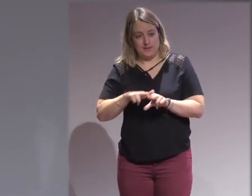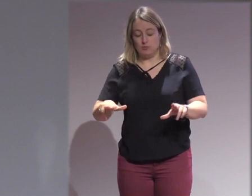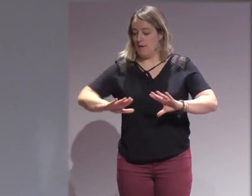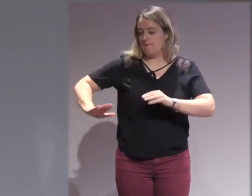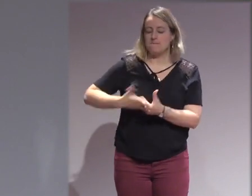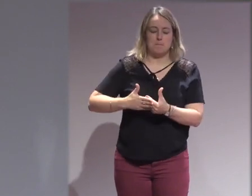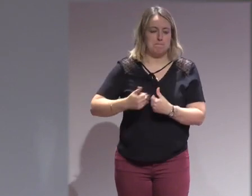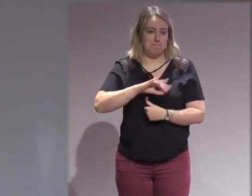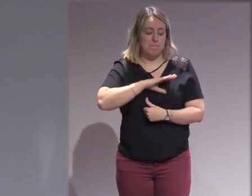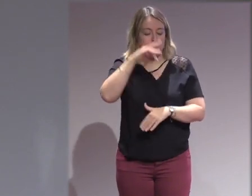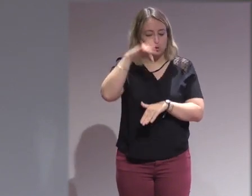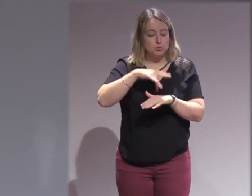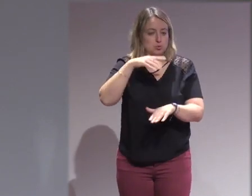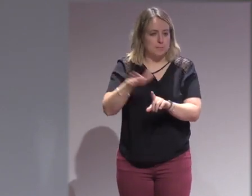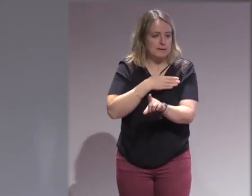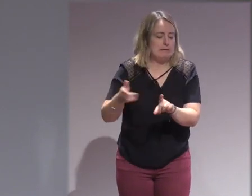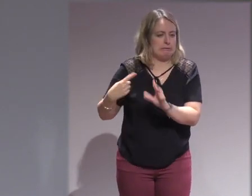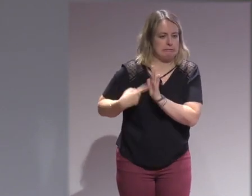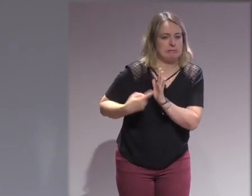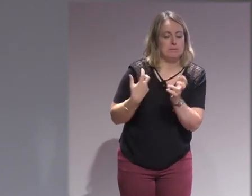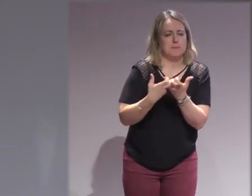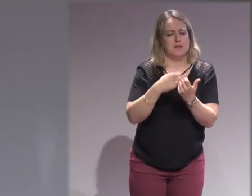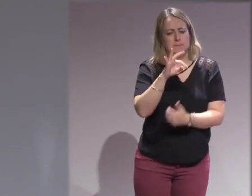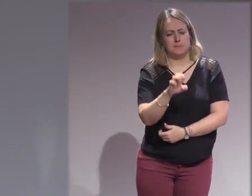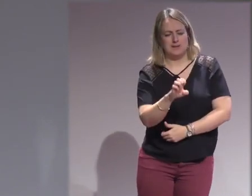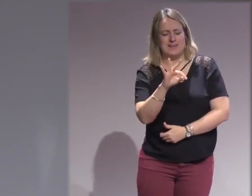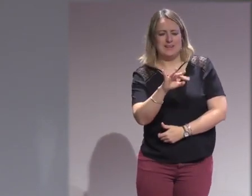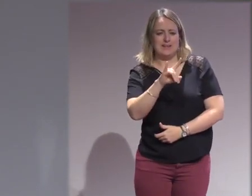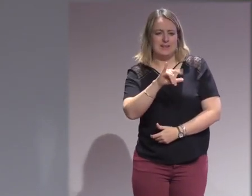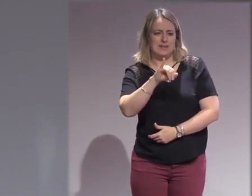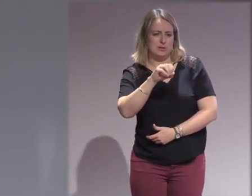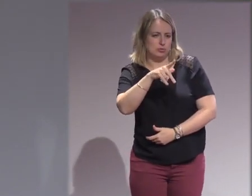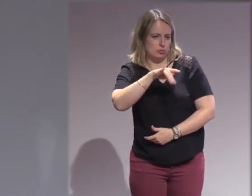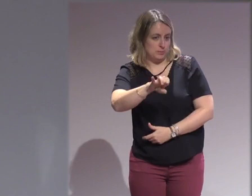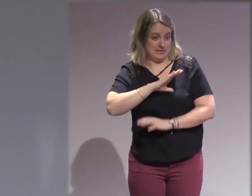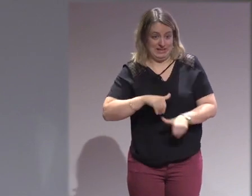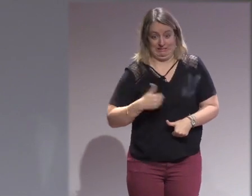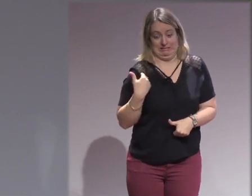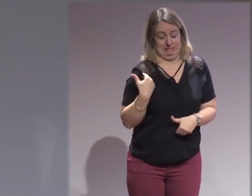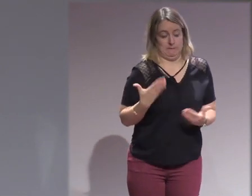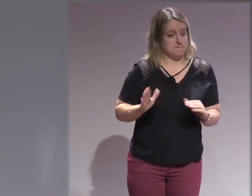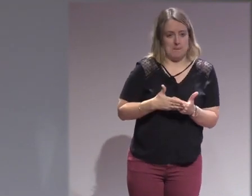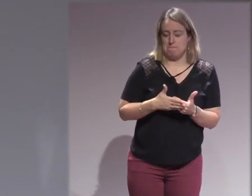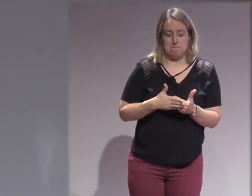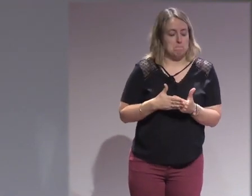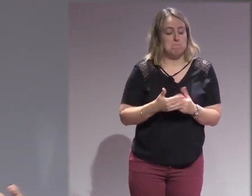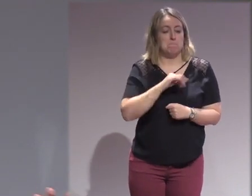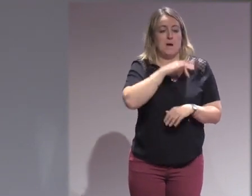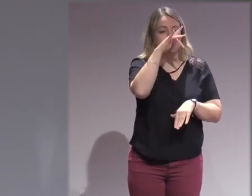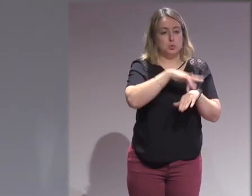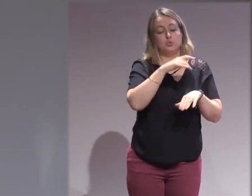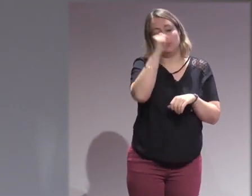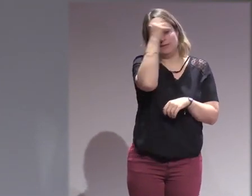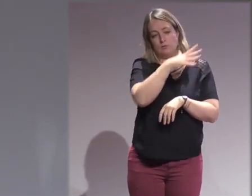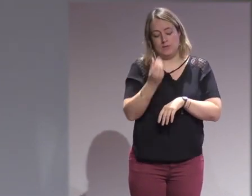à répétition. L'Éthiopie, c'est le dernier pays qui a fermé ses portes à l'adoption internationale suite à plusieurs scandales aux États-Unis où des